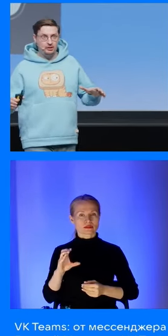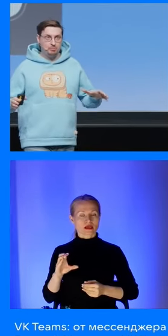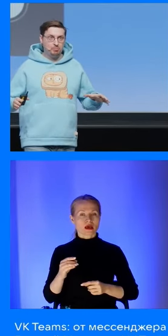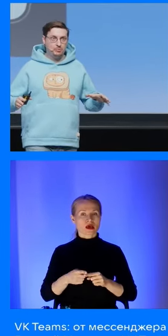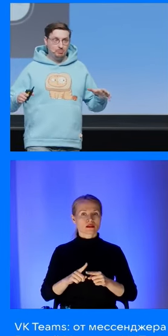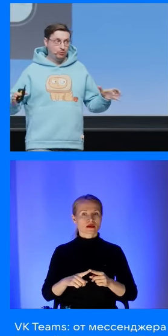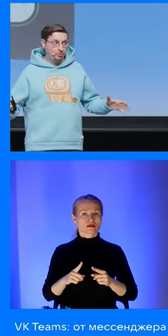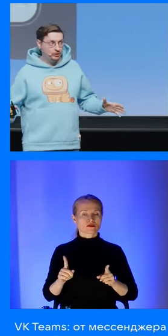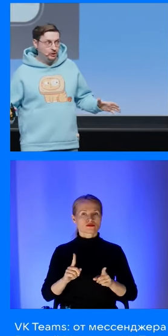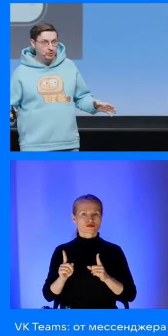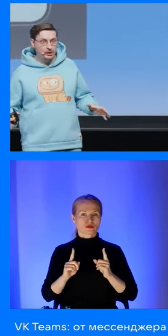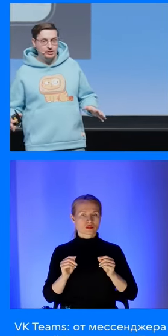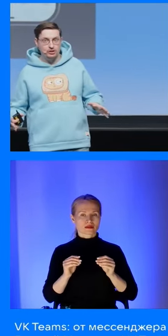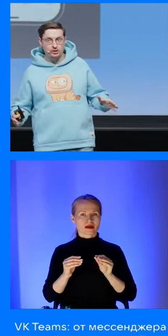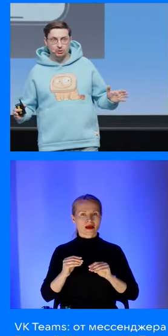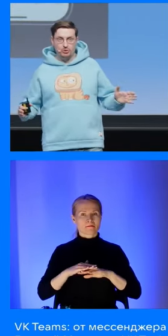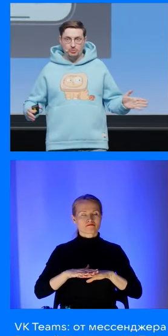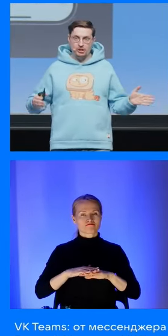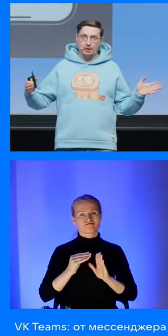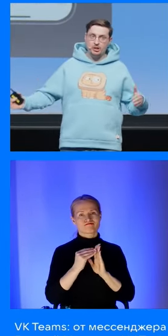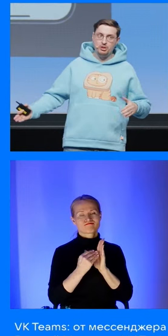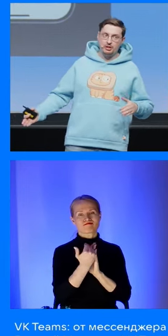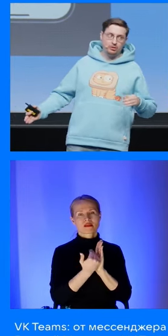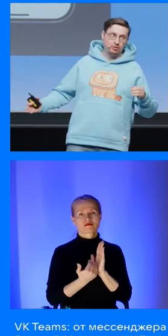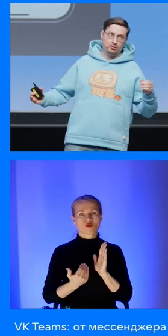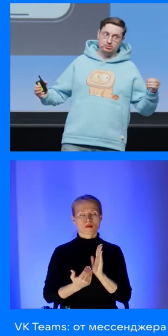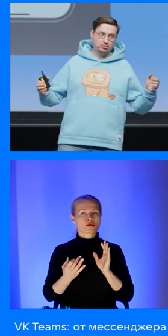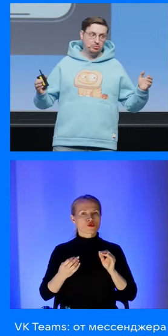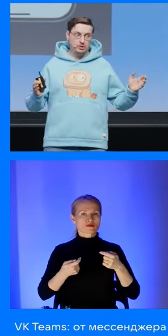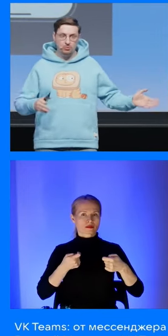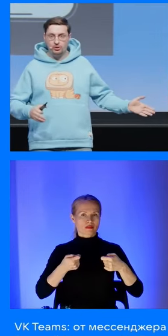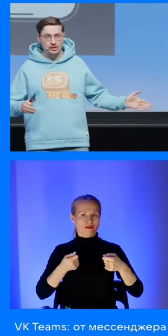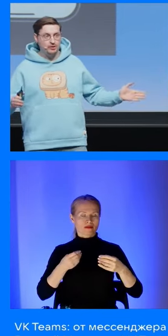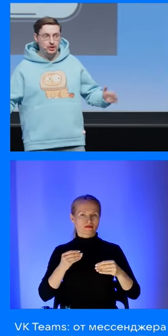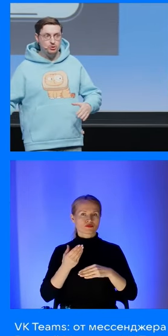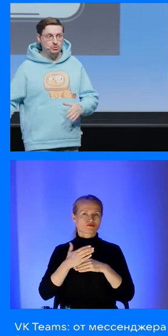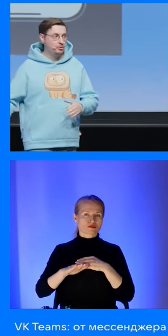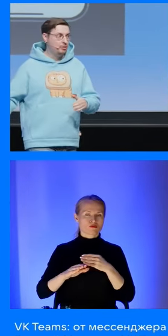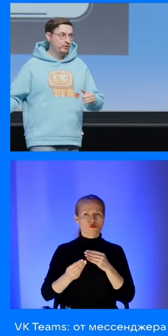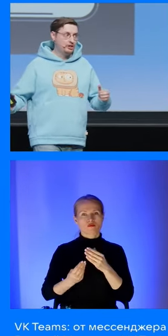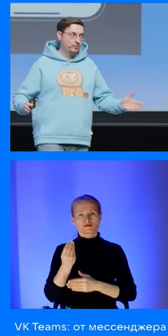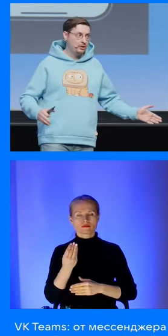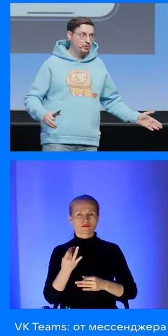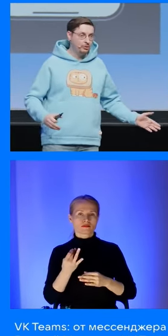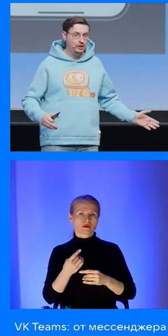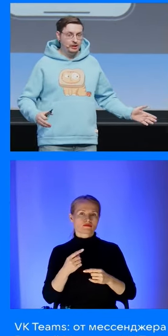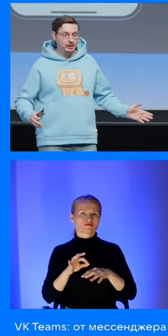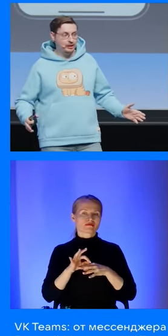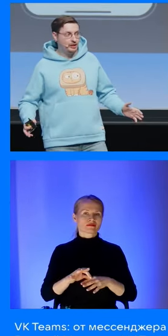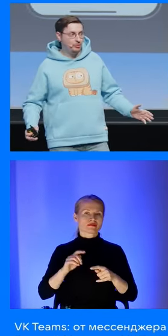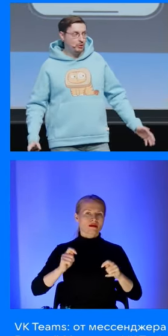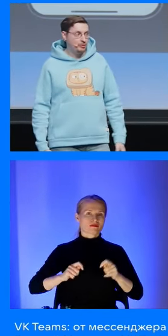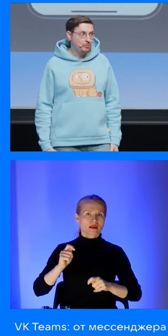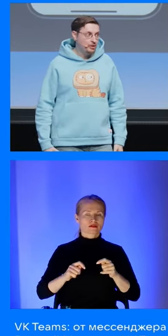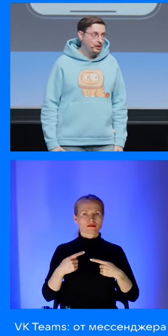сегодня — это целая платформа для коммуникации, через которую можно не просто отправить сообщение, но письмо, создать встречу, провести конференцию и